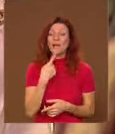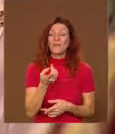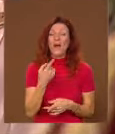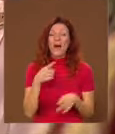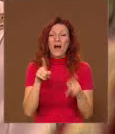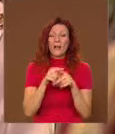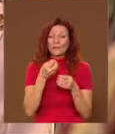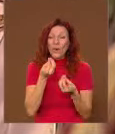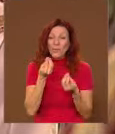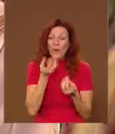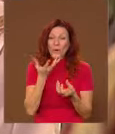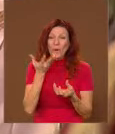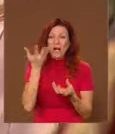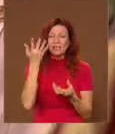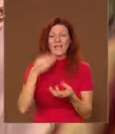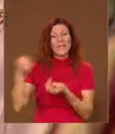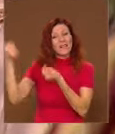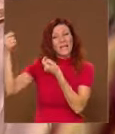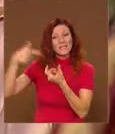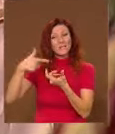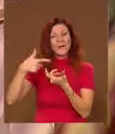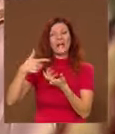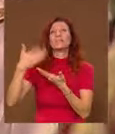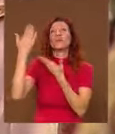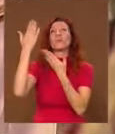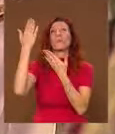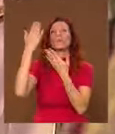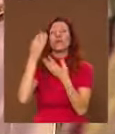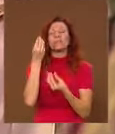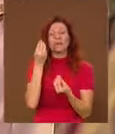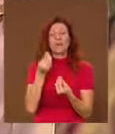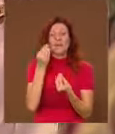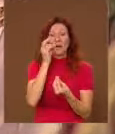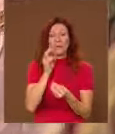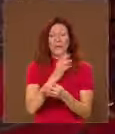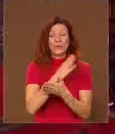Да ни изпрати Божествената благодат и дъра на Светия Дух да се